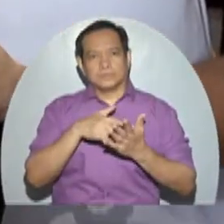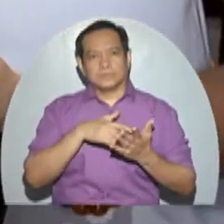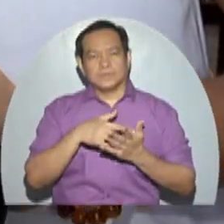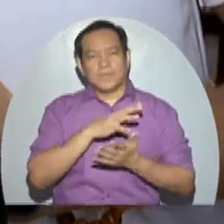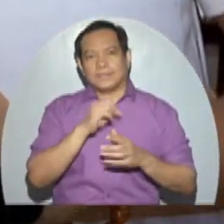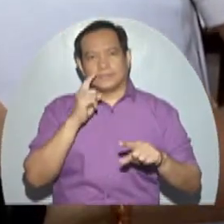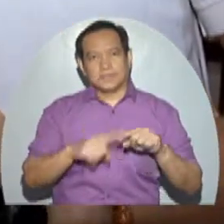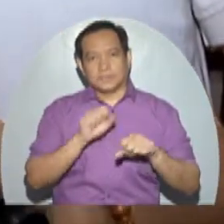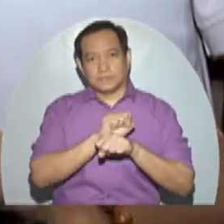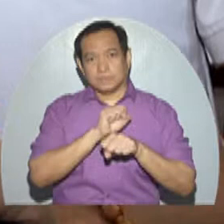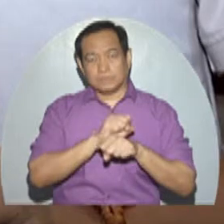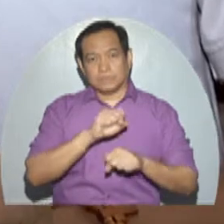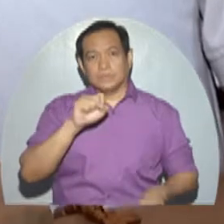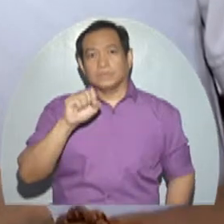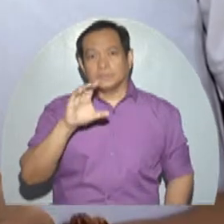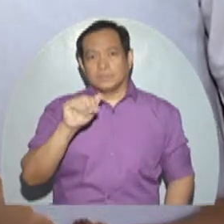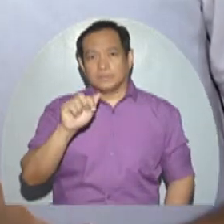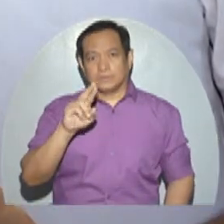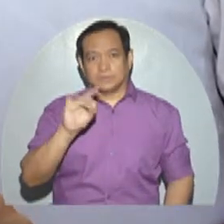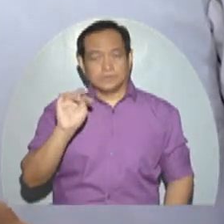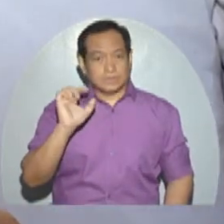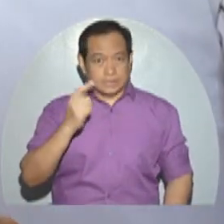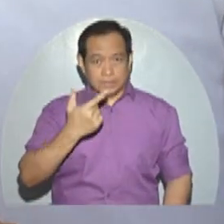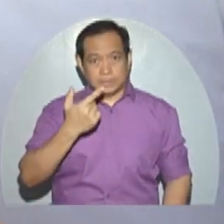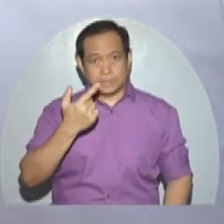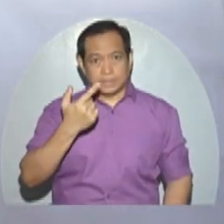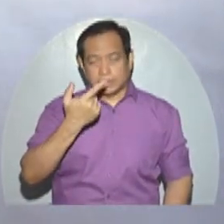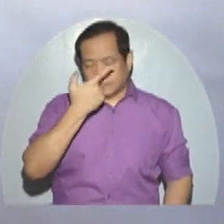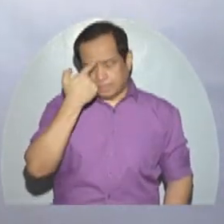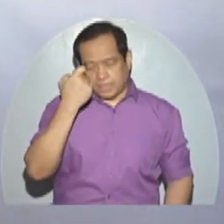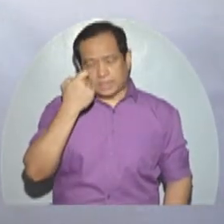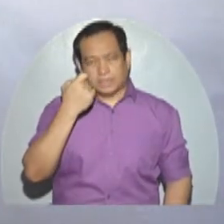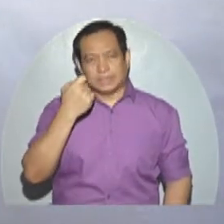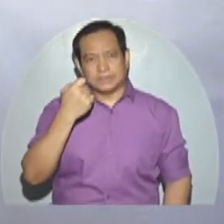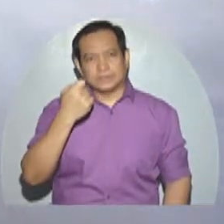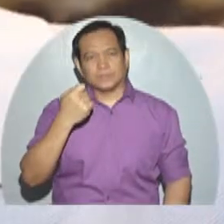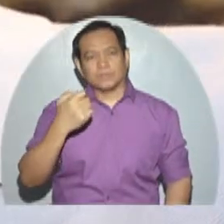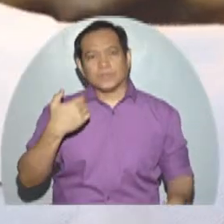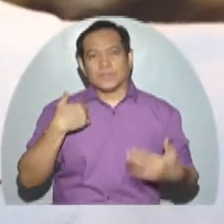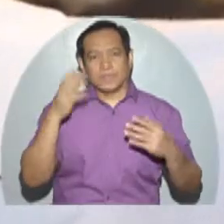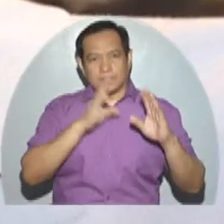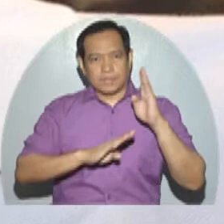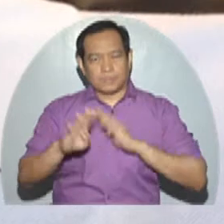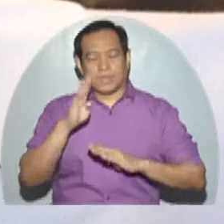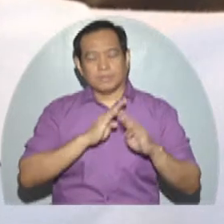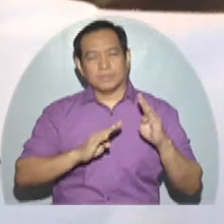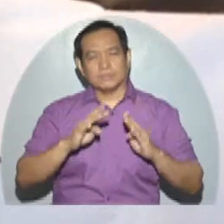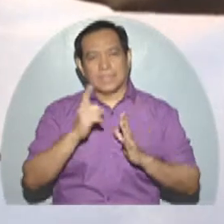Nanghihina at hindi na nakapagtatrabaho si Karding Ensomo. Ito ay dahil sa meron siyang problemang nakita sa